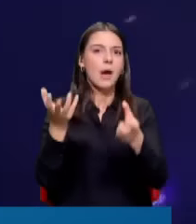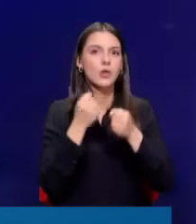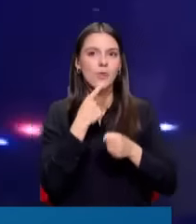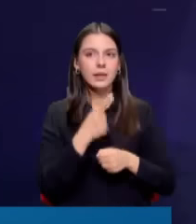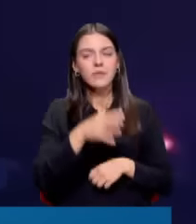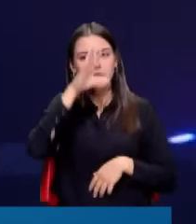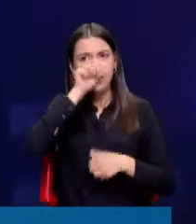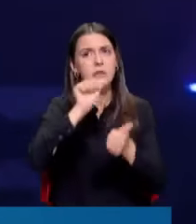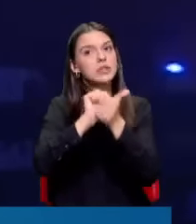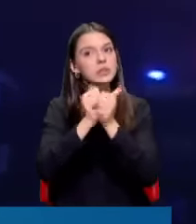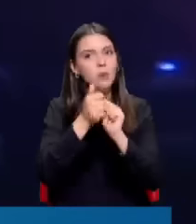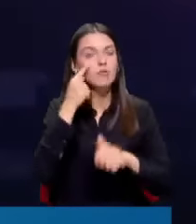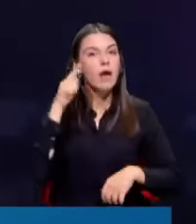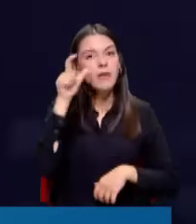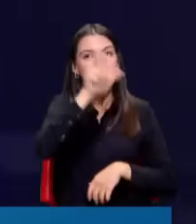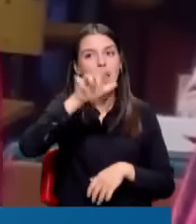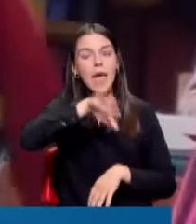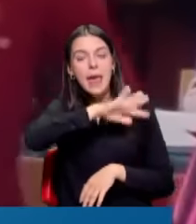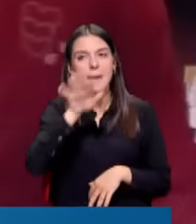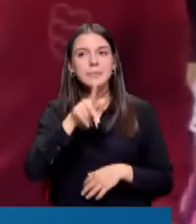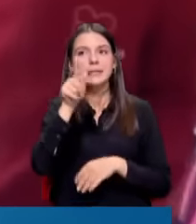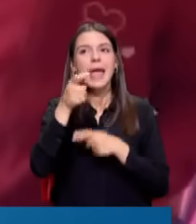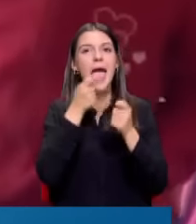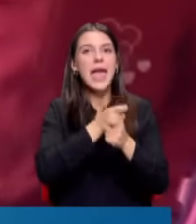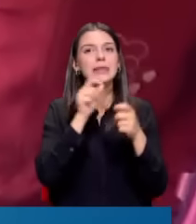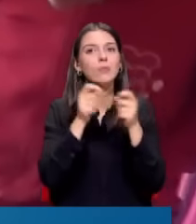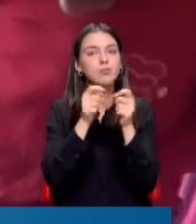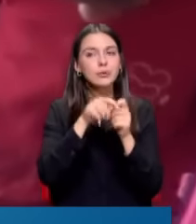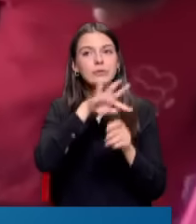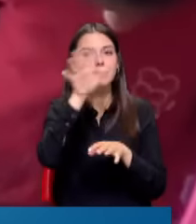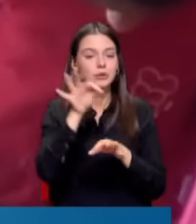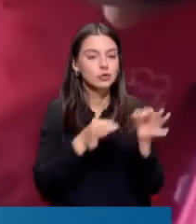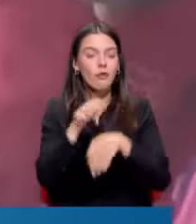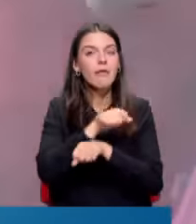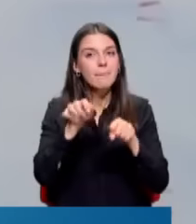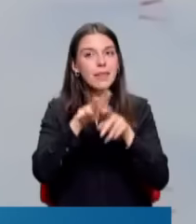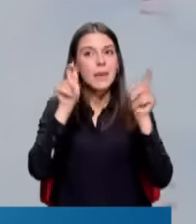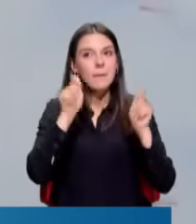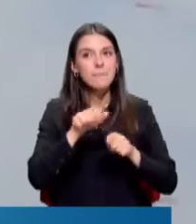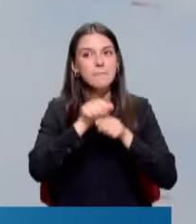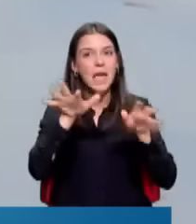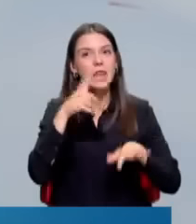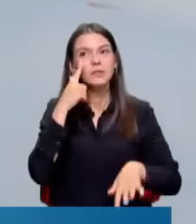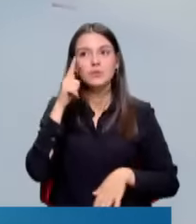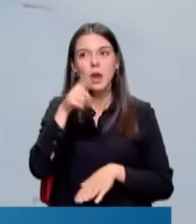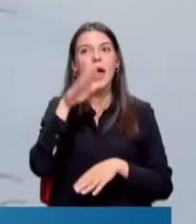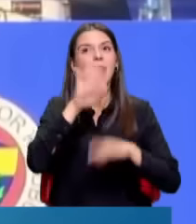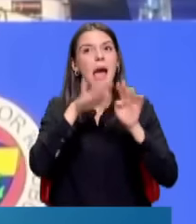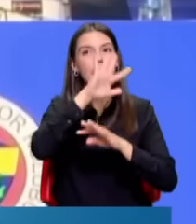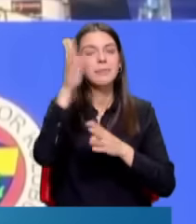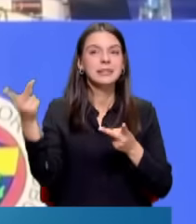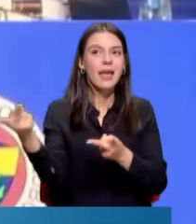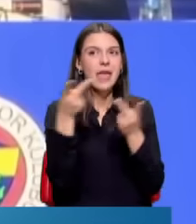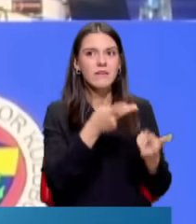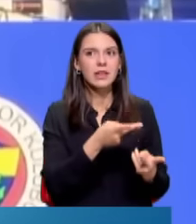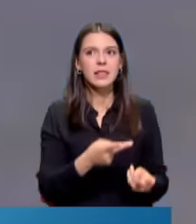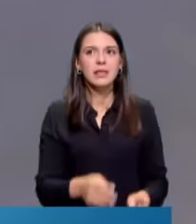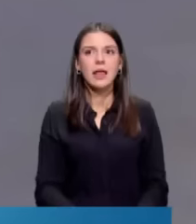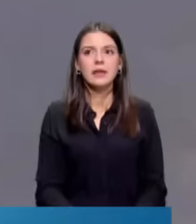futbolcular da eğitim bursu kampanyasına destek olmak için sosyal medyada yaptıkları paylaşımlarla birbirlerini kampanyaya davet ettiler.